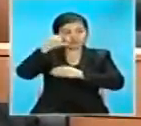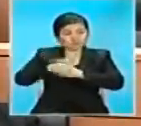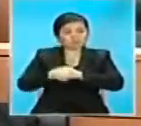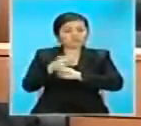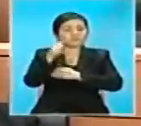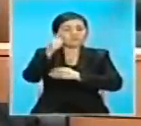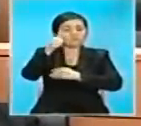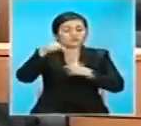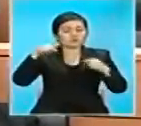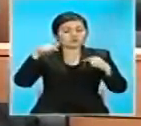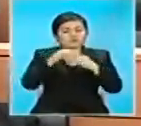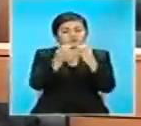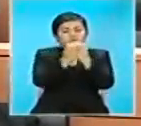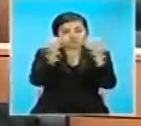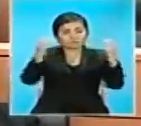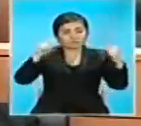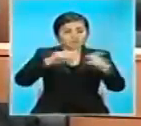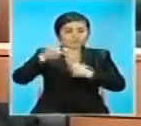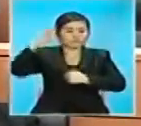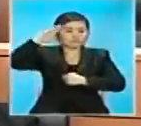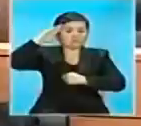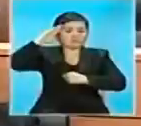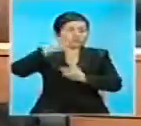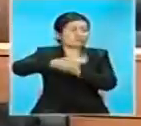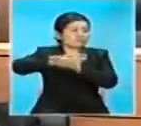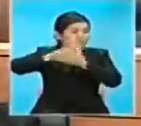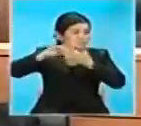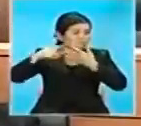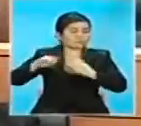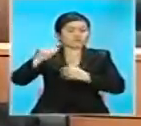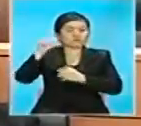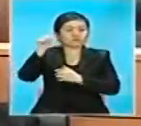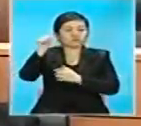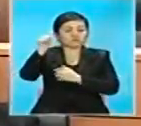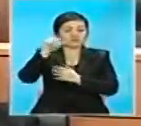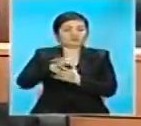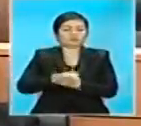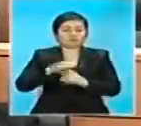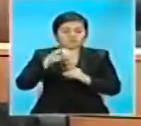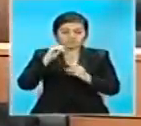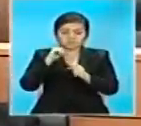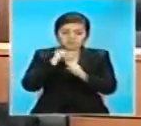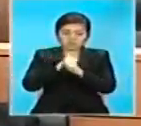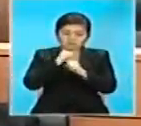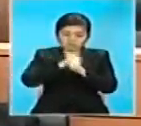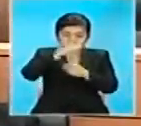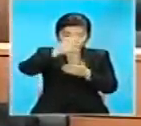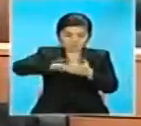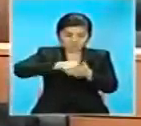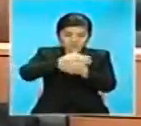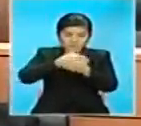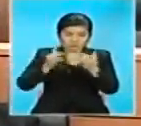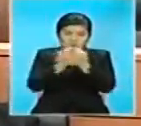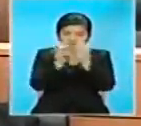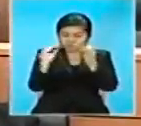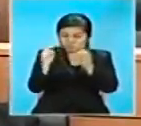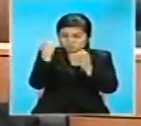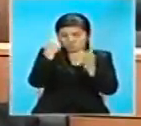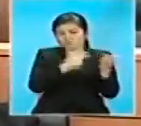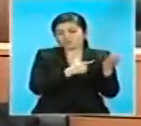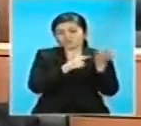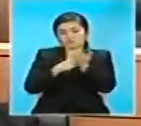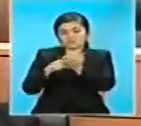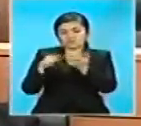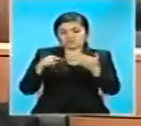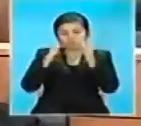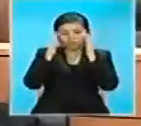กับรัฐธรรมนูญที่มาจากคณะรัฐประหารขอให้เป็นรัฐธรรมนูญฉบับใหม่ที่ร่างโดยพี่น้องประ